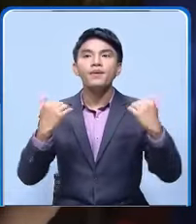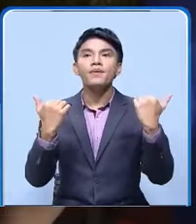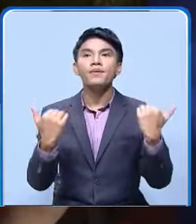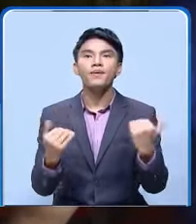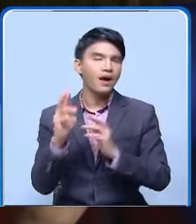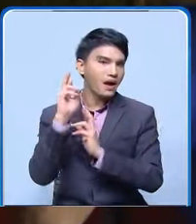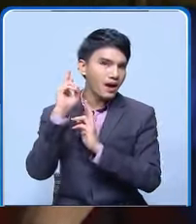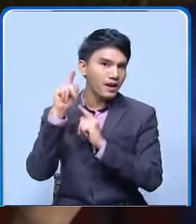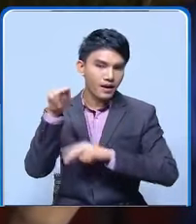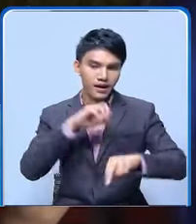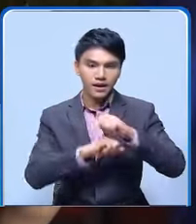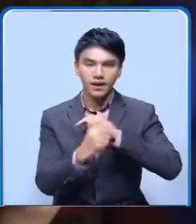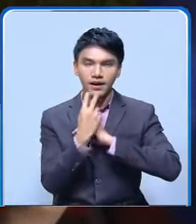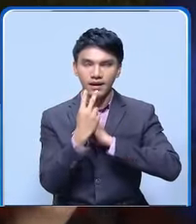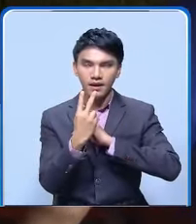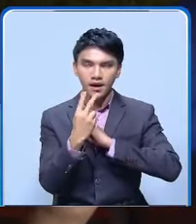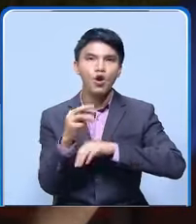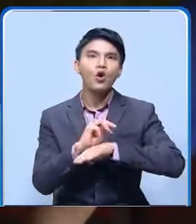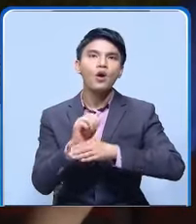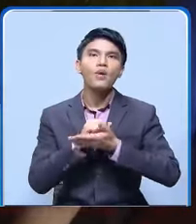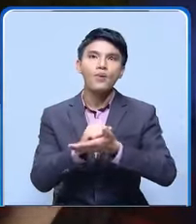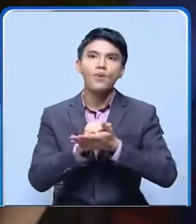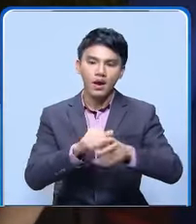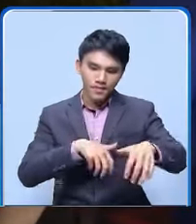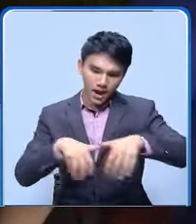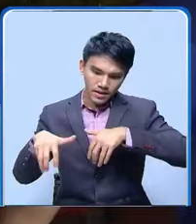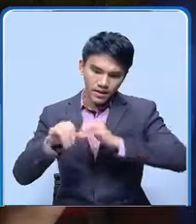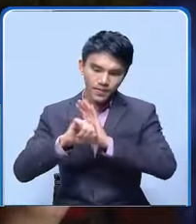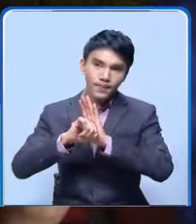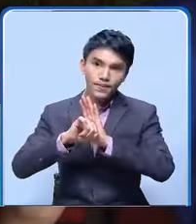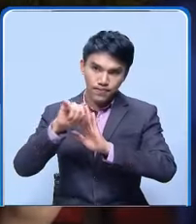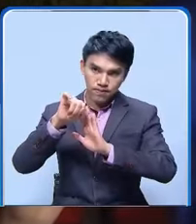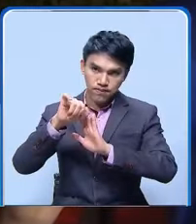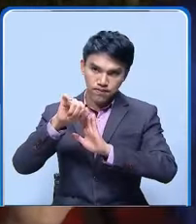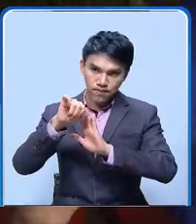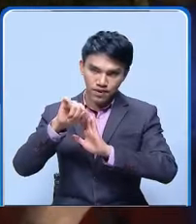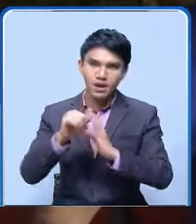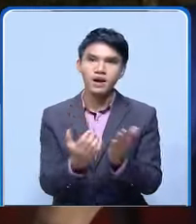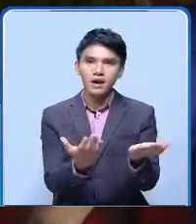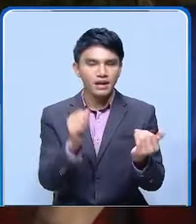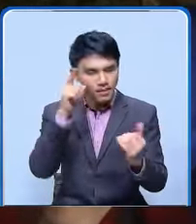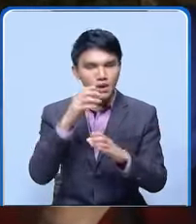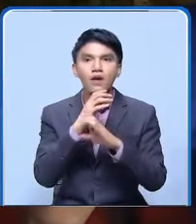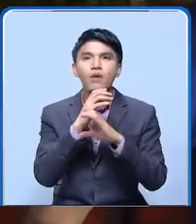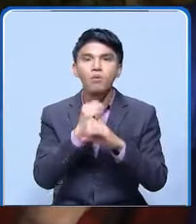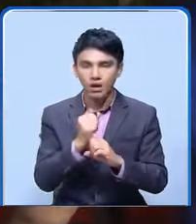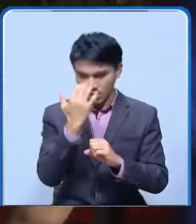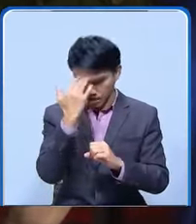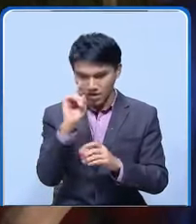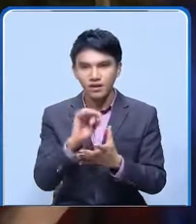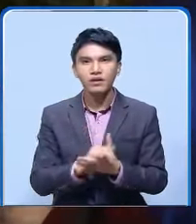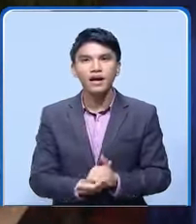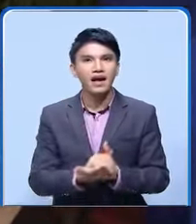ข่าวเราเกาะติดภารกิจนะครับของพี่กู้ภัยมาส่งประชาชนชาวเชียงใหม่นะครับเข้ามารับแม่ที่เป็นผู้สูงอายุออกจากบ้านนะครับเนื่องจากว่า